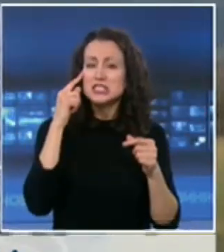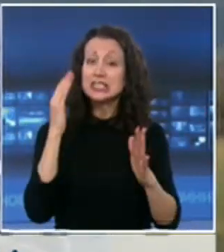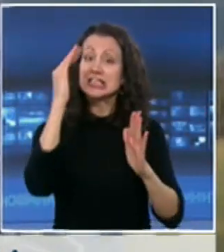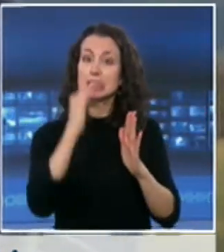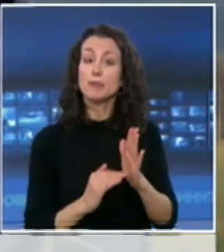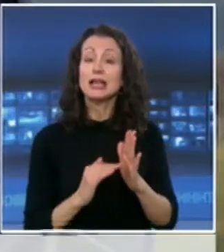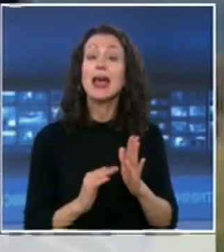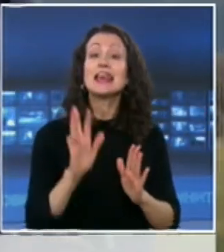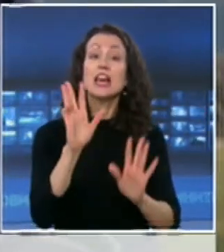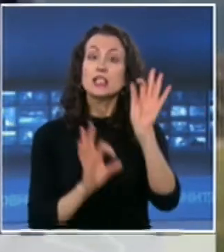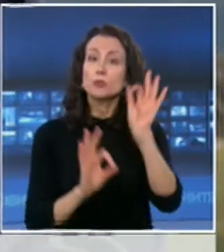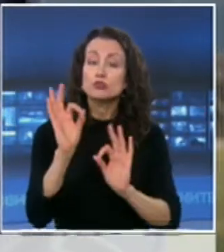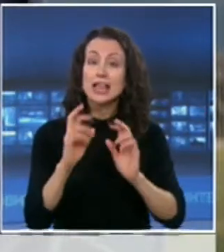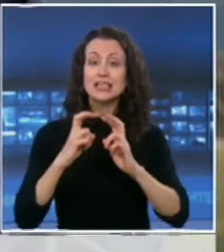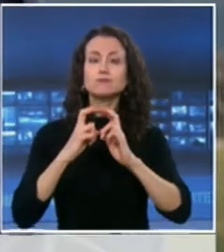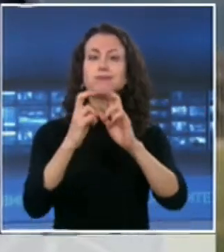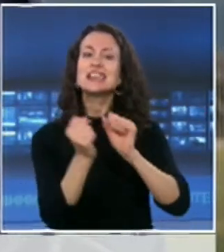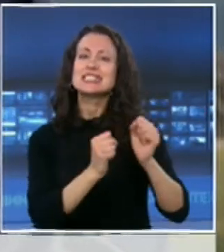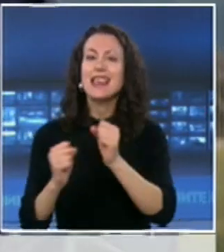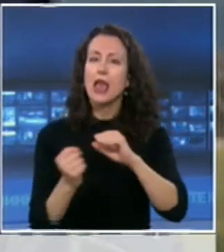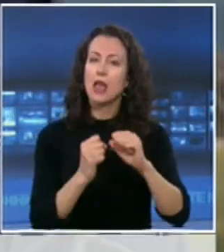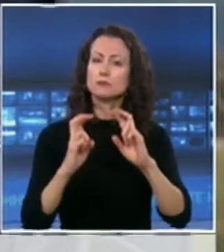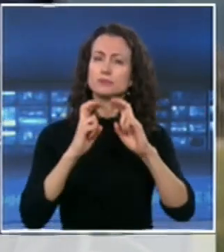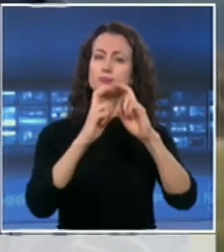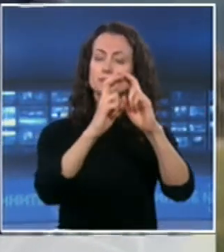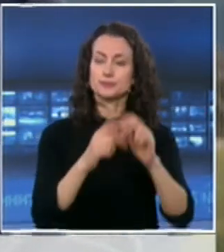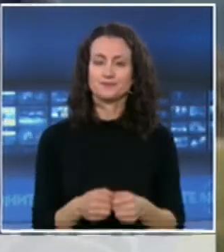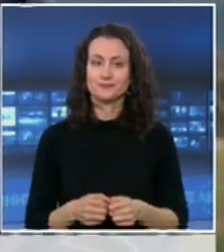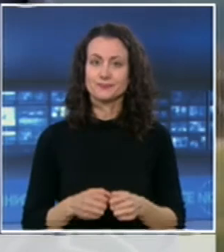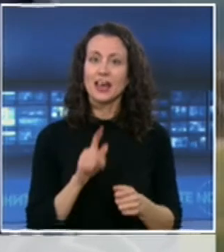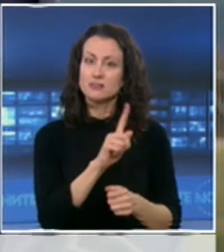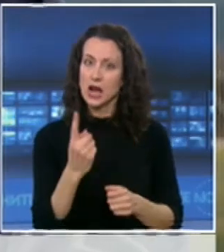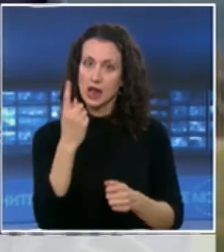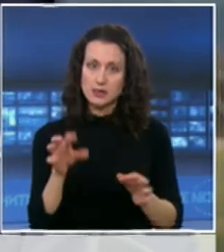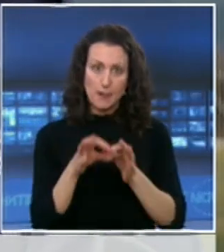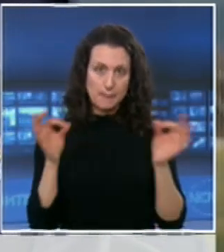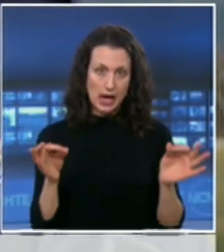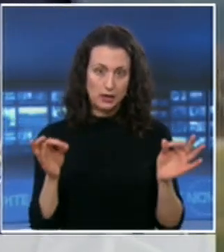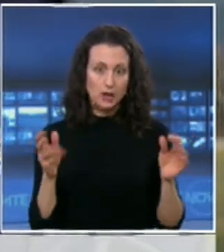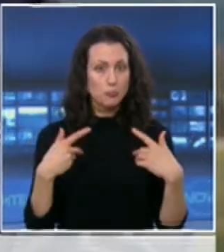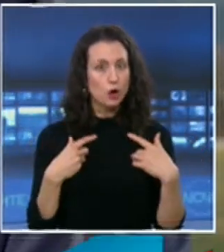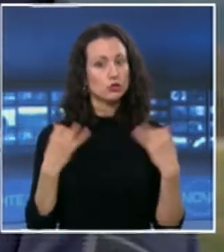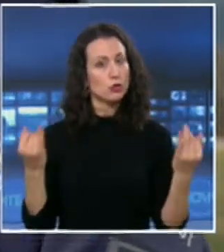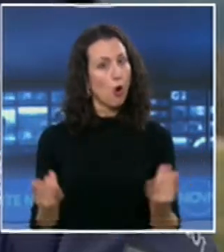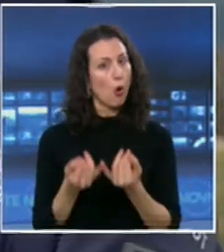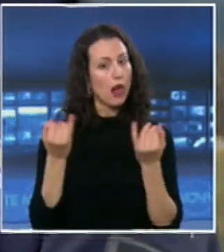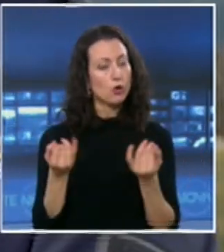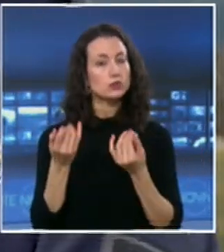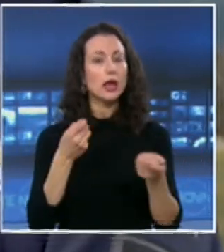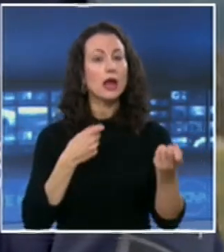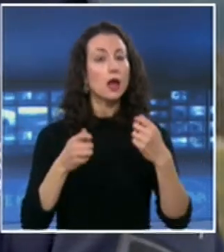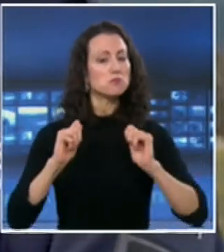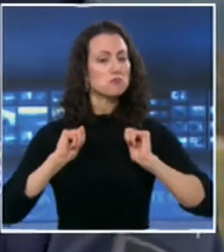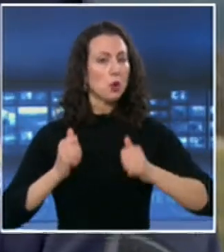Всяка една мярка, която е, нали, в такъв аспект, би облекчило туризма, не само нас, а и